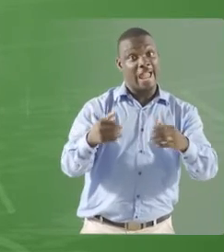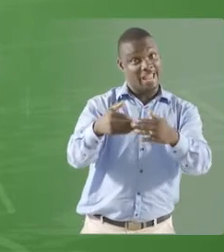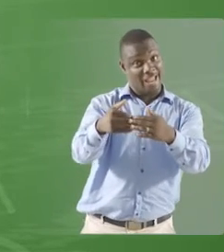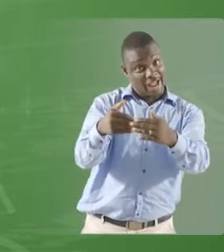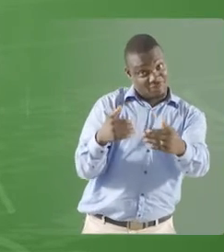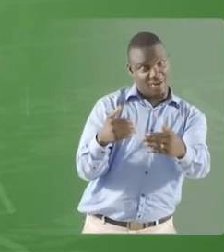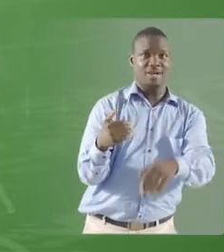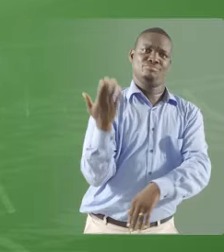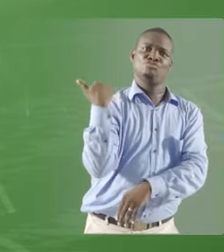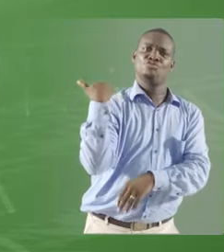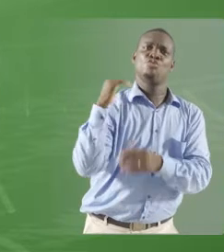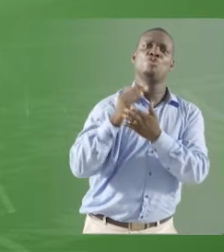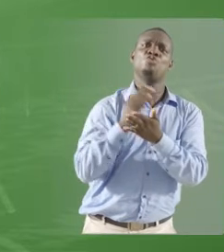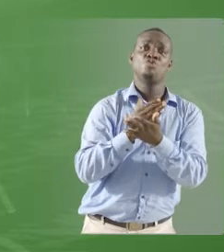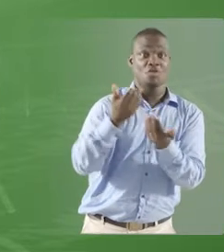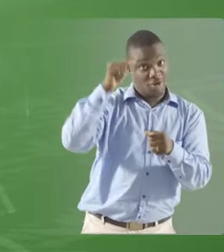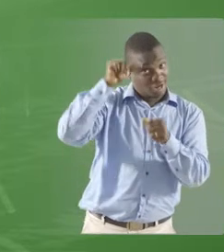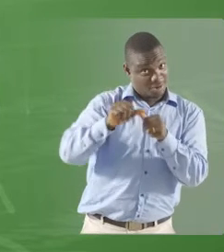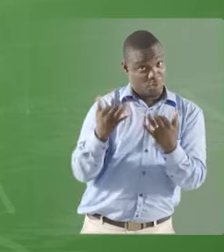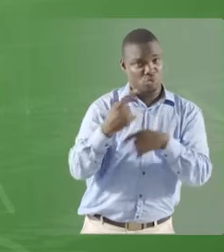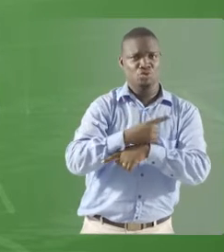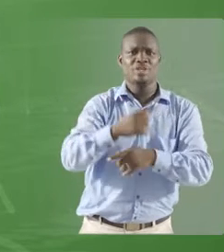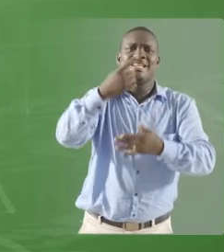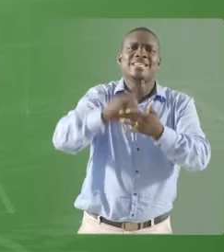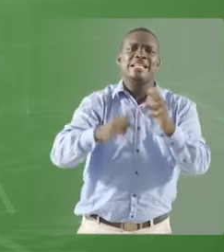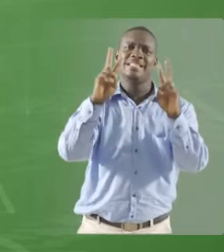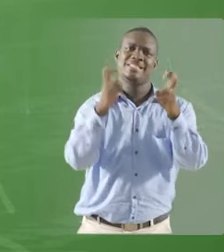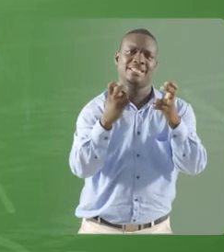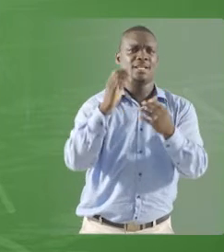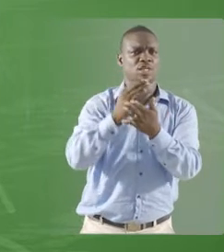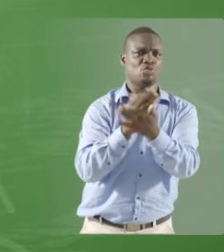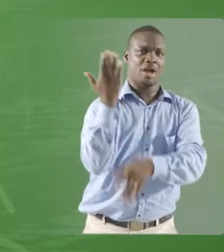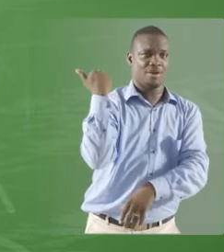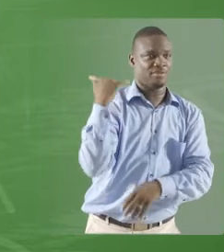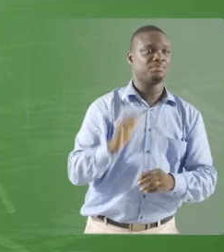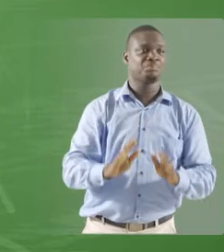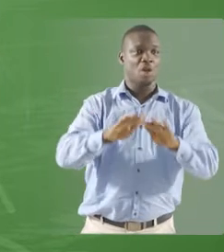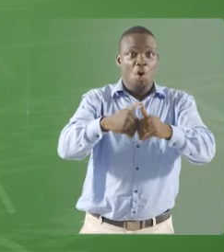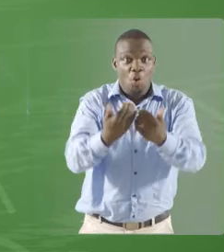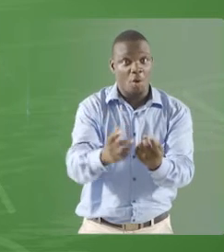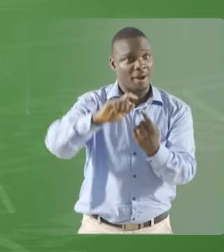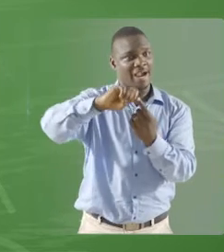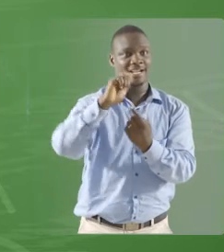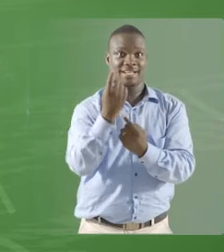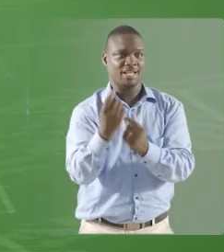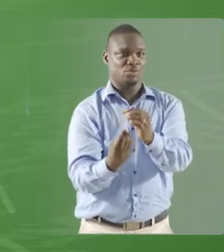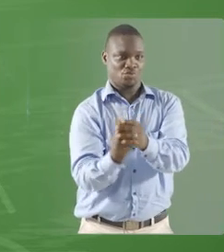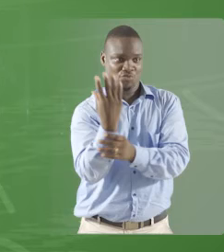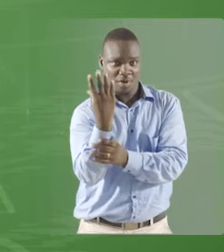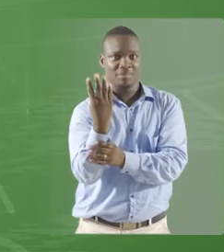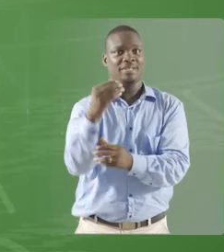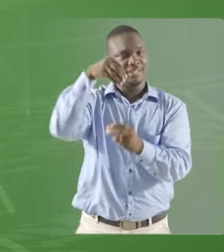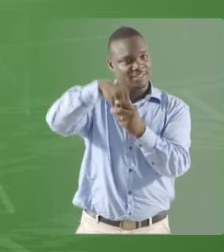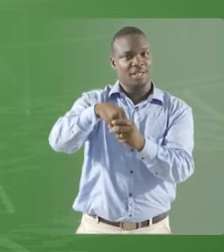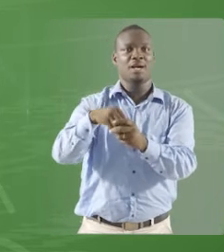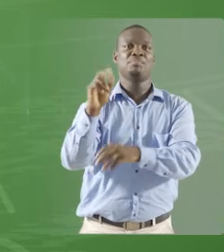allons faire un petit rappel. Quel était le titre de notre leçon? Comment la graine se forme-t-elle chez